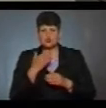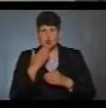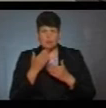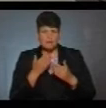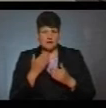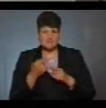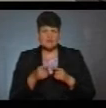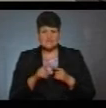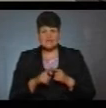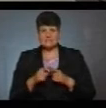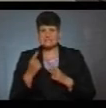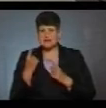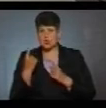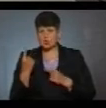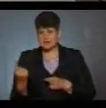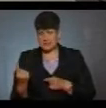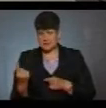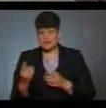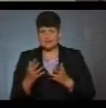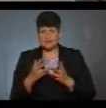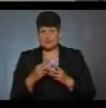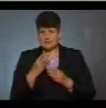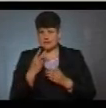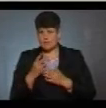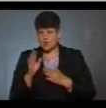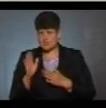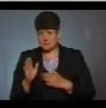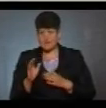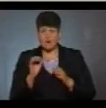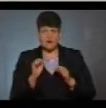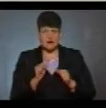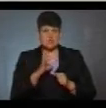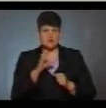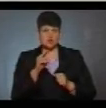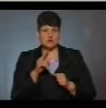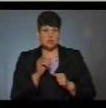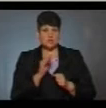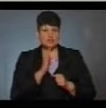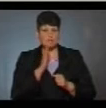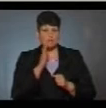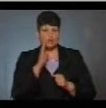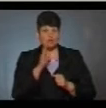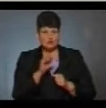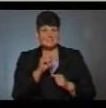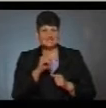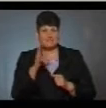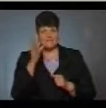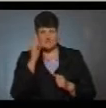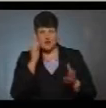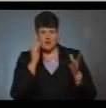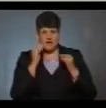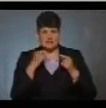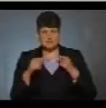це одні кількісні показники, а соціологічний прогноз із врахуванням всіх